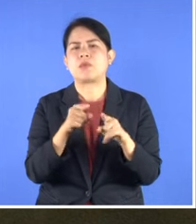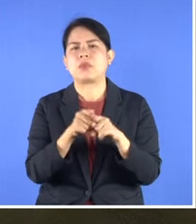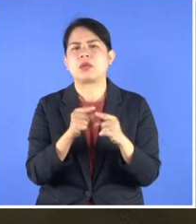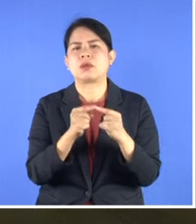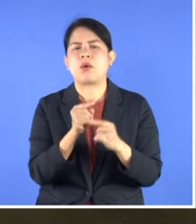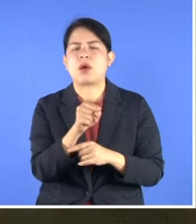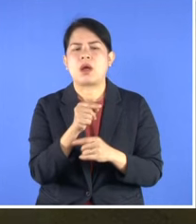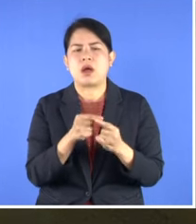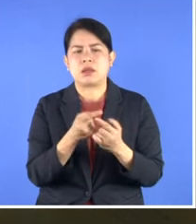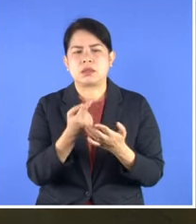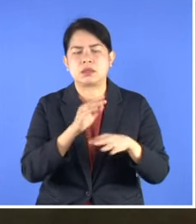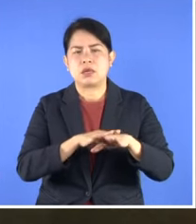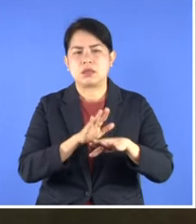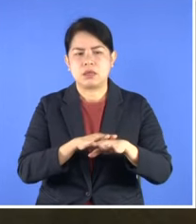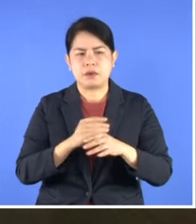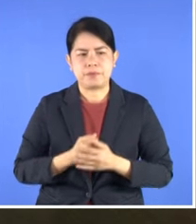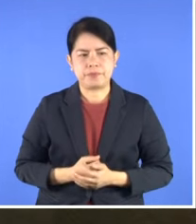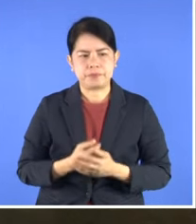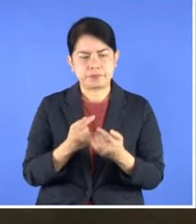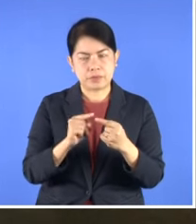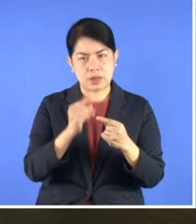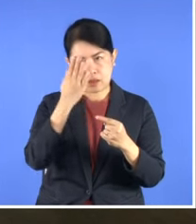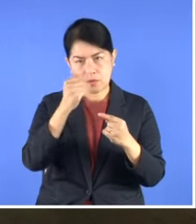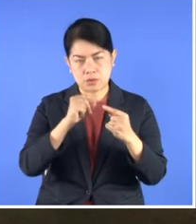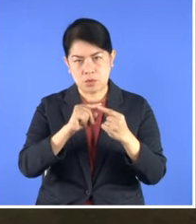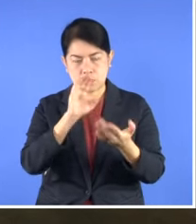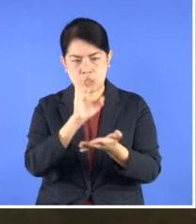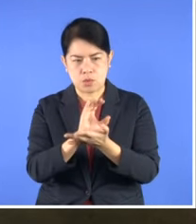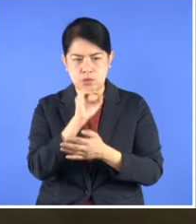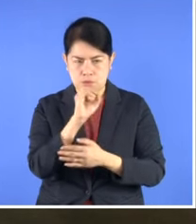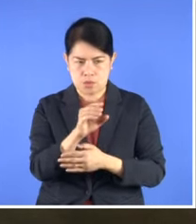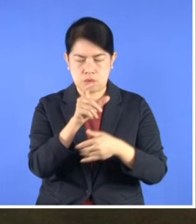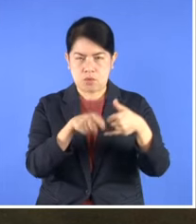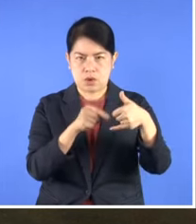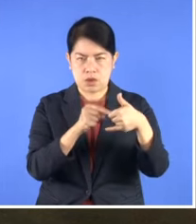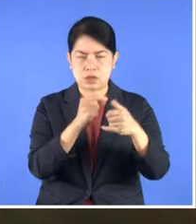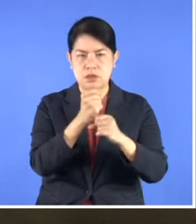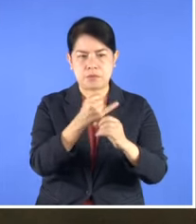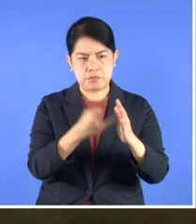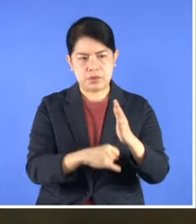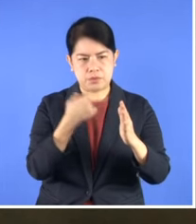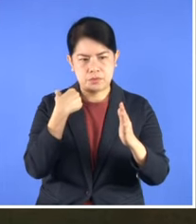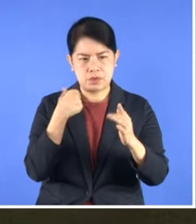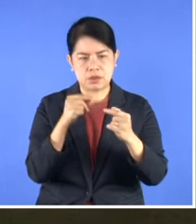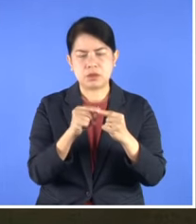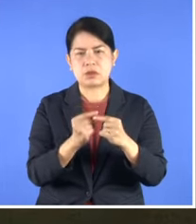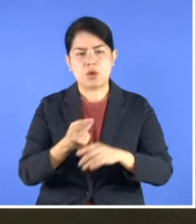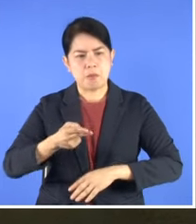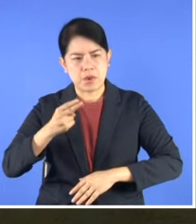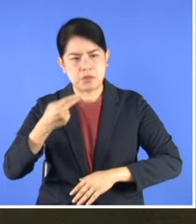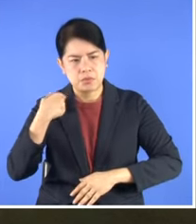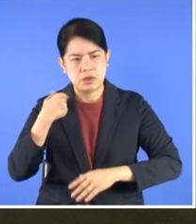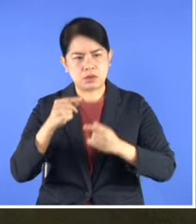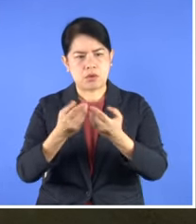อ้าวนะครับก็สามารถพูดได้แต่ว่าตำรวจเนี่ยตั้งข้อหาเลยร่วมกันพยายามฆ่าผู้อื่นมีอาวุธเครื่องกระสุนไว้ในครอบครองโด